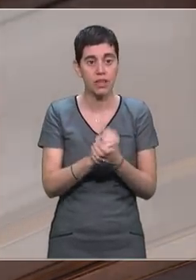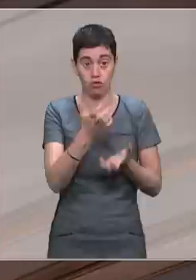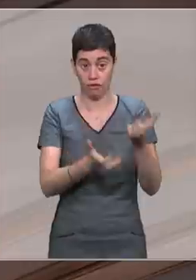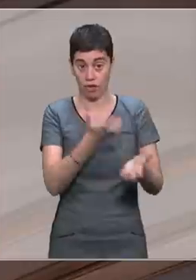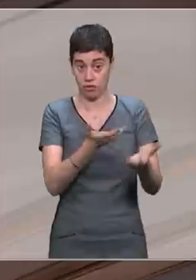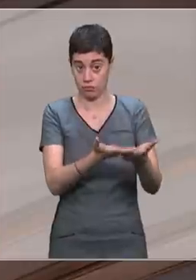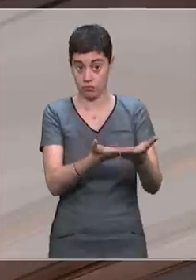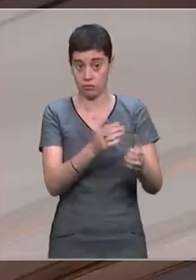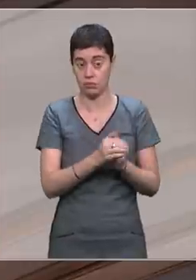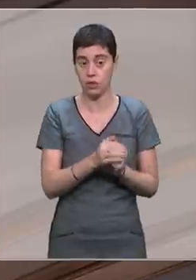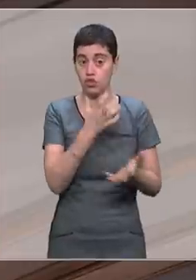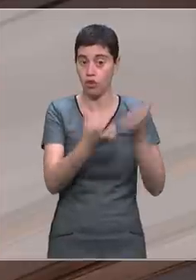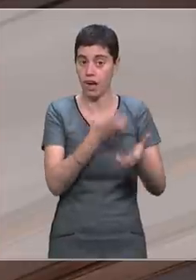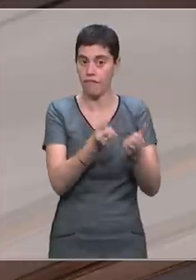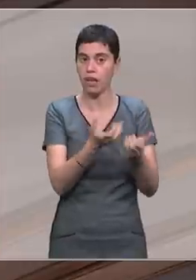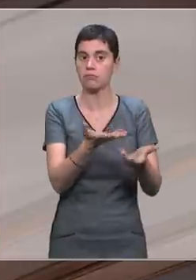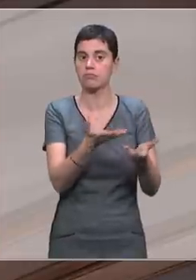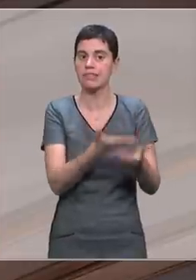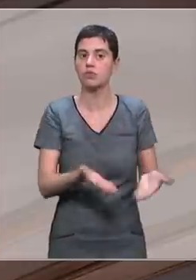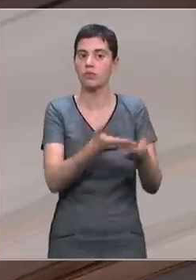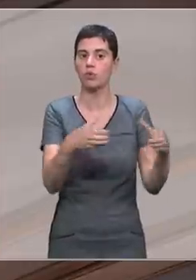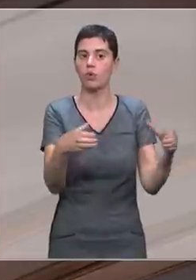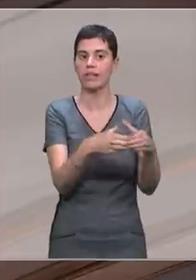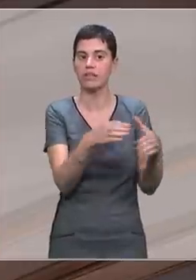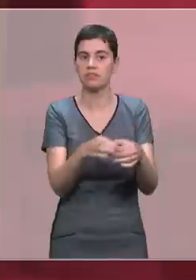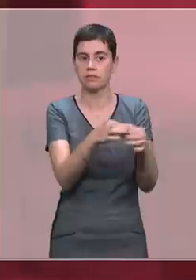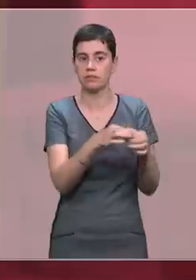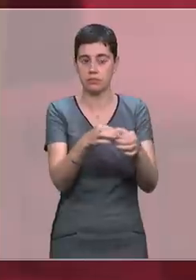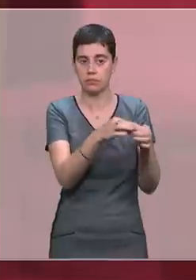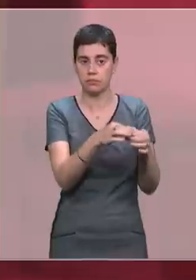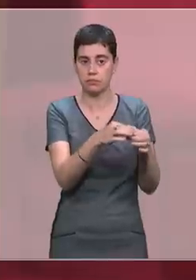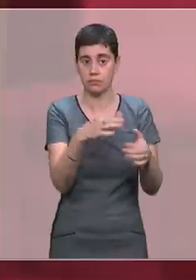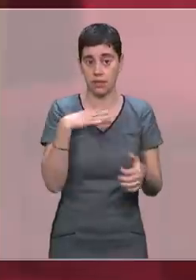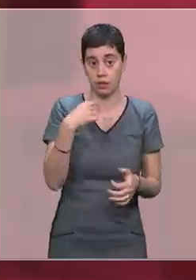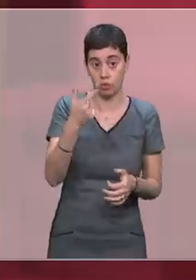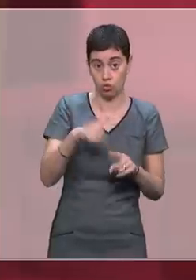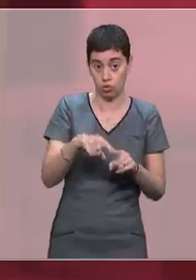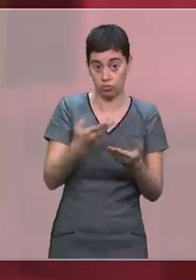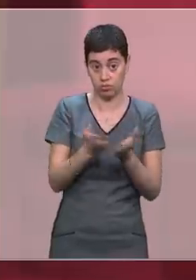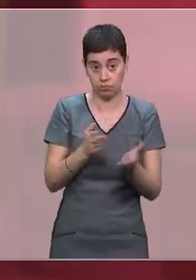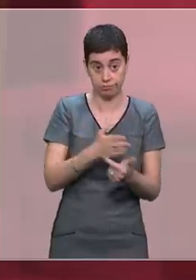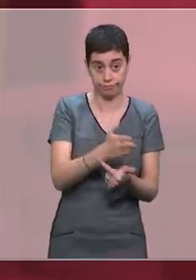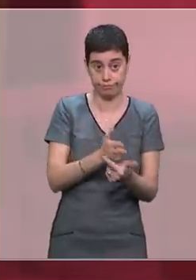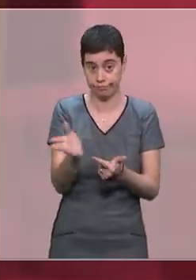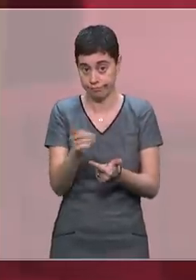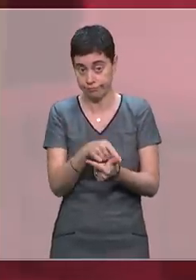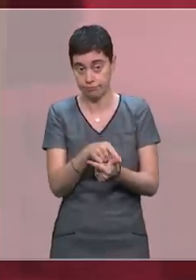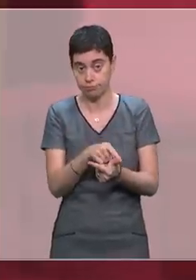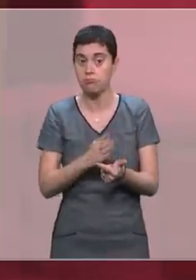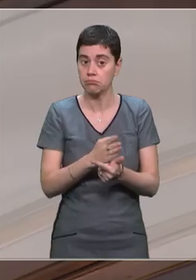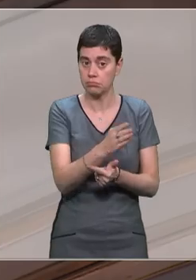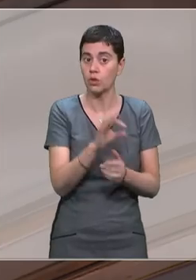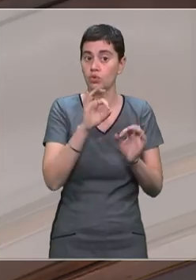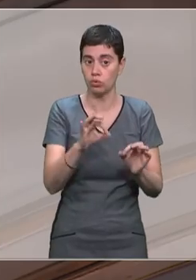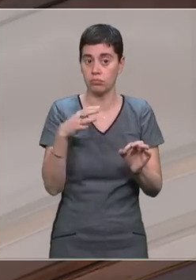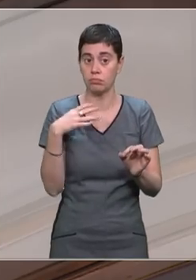chauffage collectif, ce qui nécessite pour moi de préciser deux choses simples. Vous avez raison sur le fait qu'il y a un dispositif pour